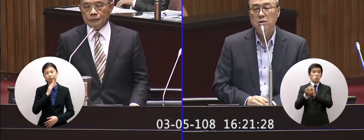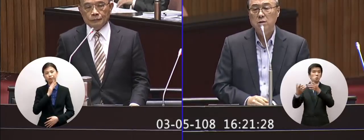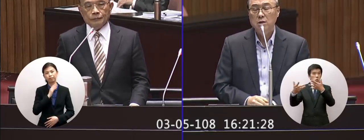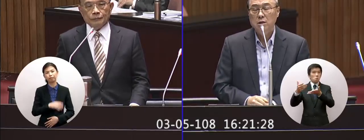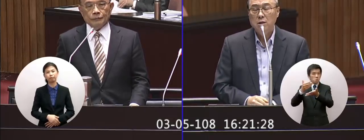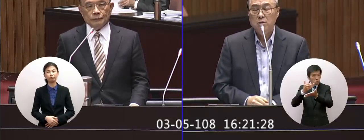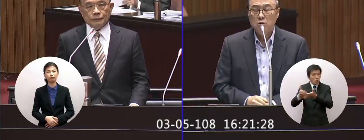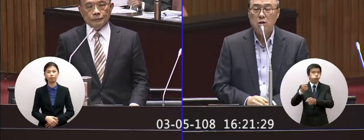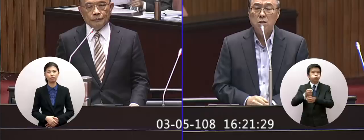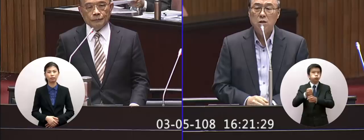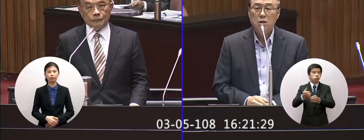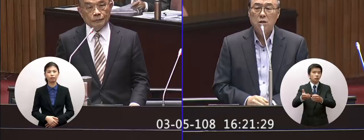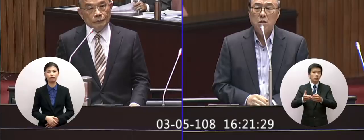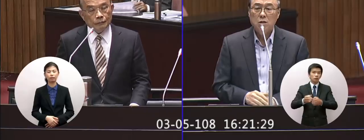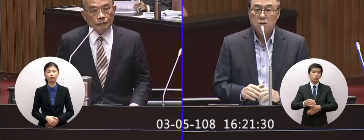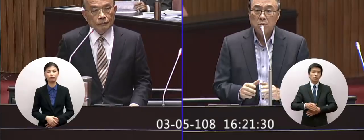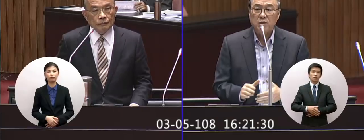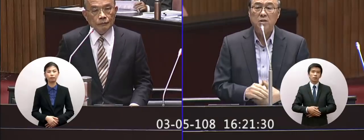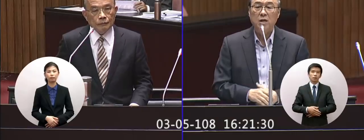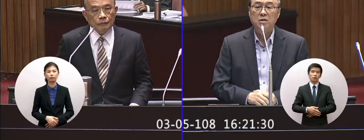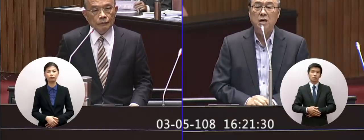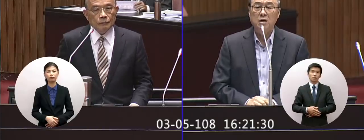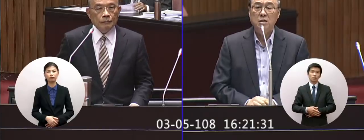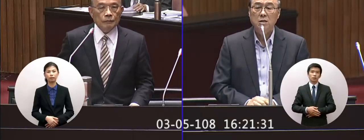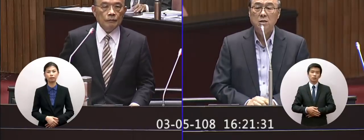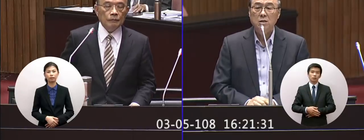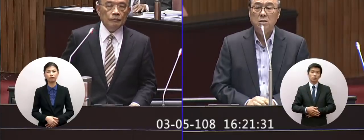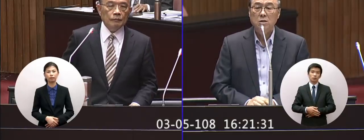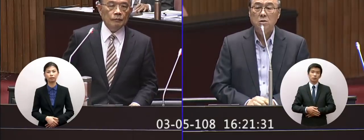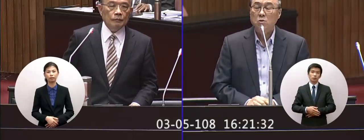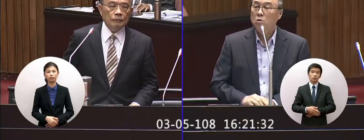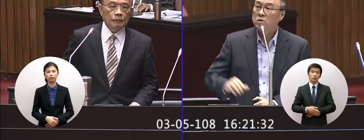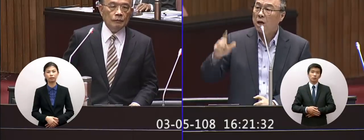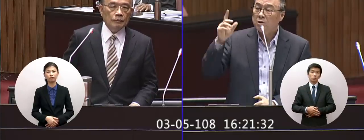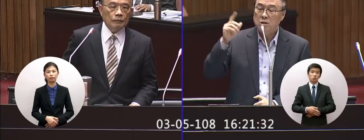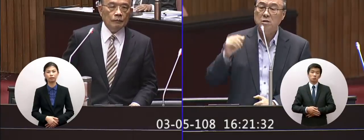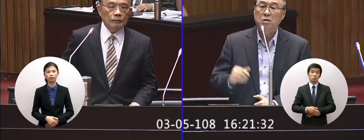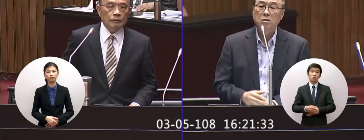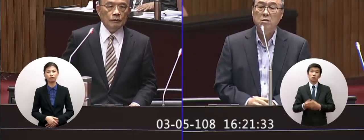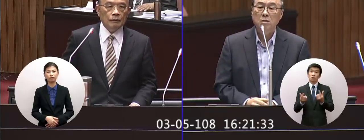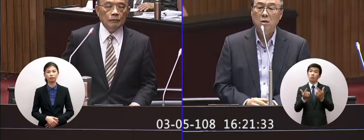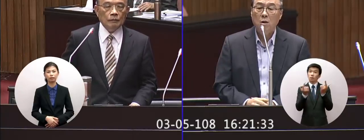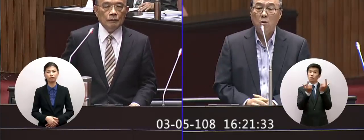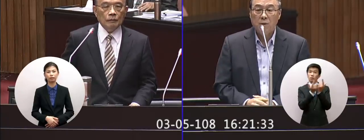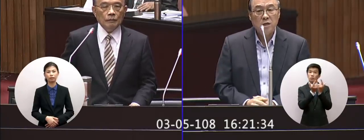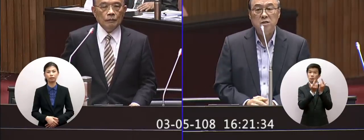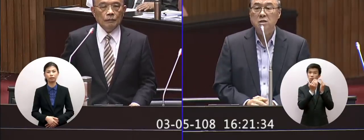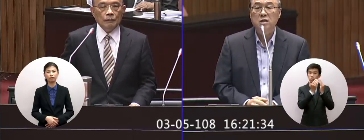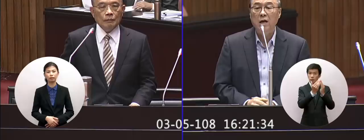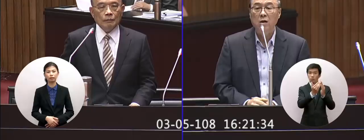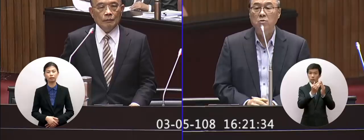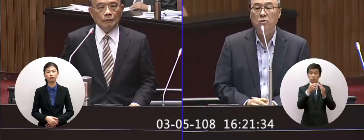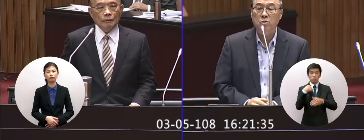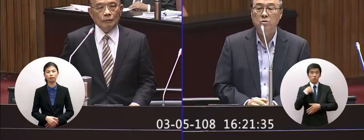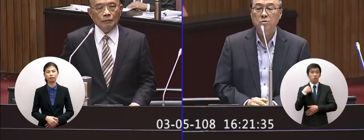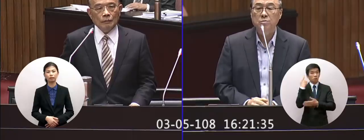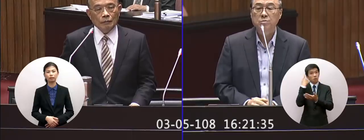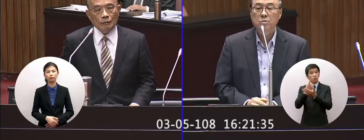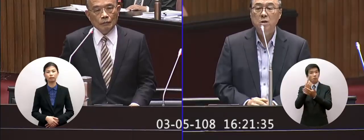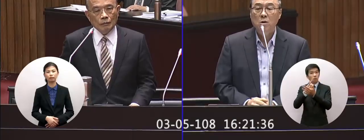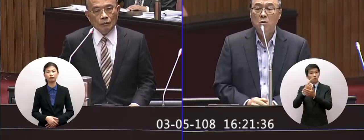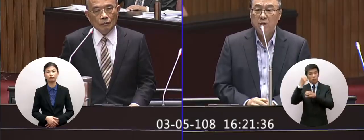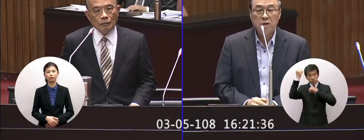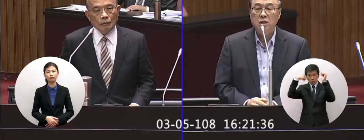对？所以基本上来讲，我们台北市，我每天早上在大安公园运